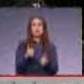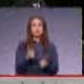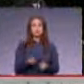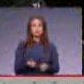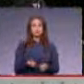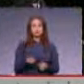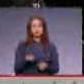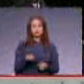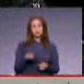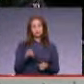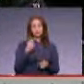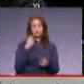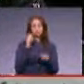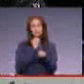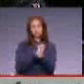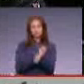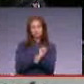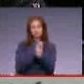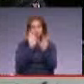التخشيبه،